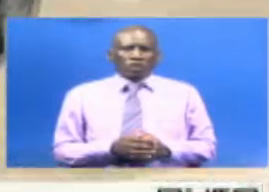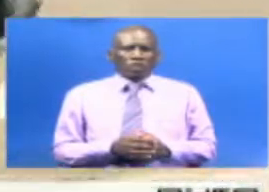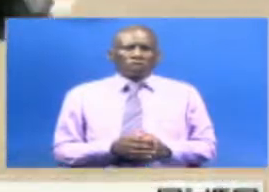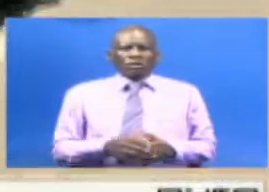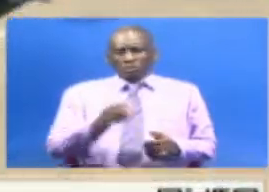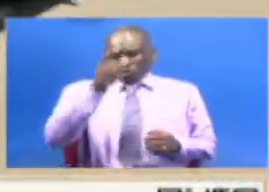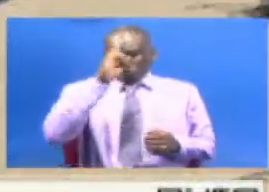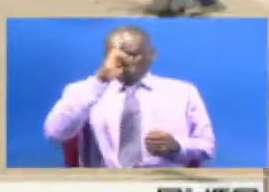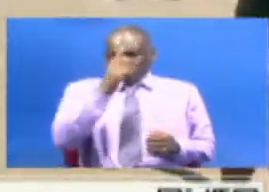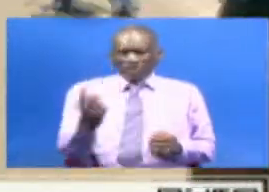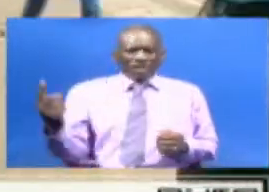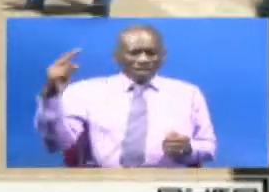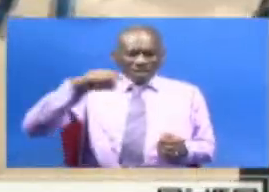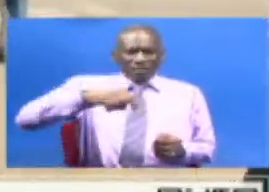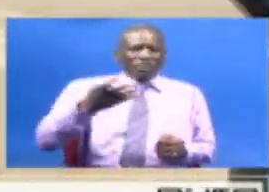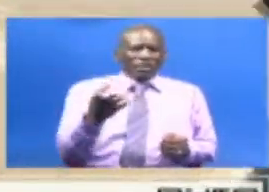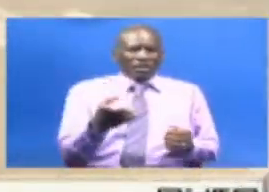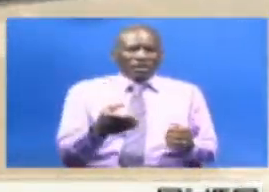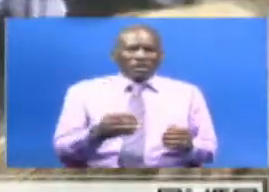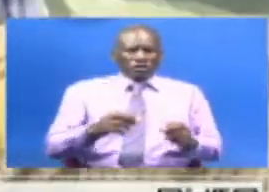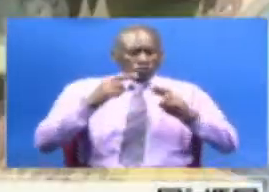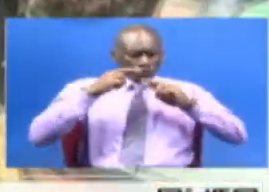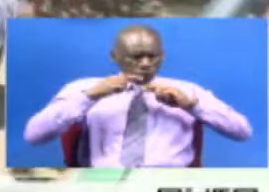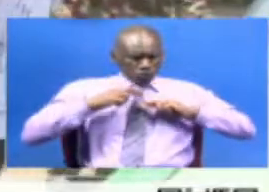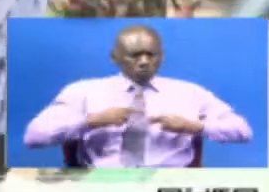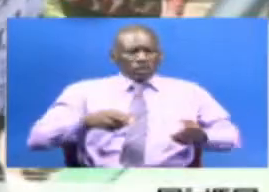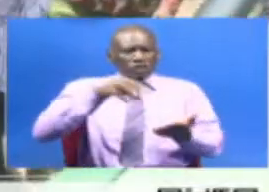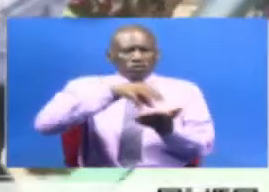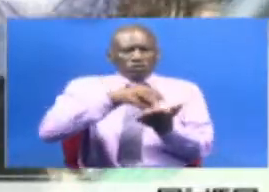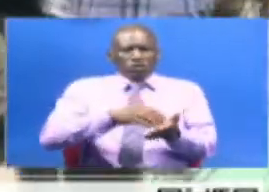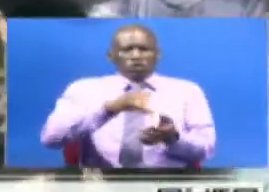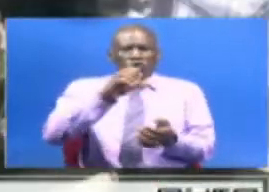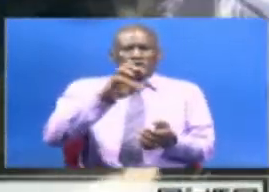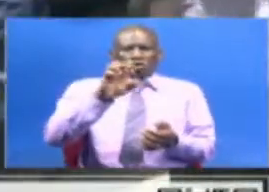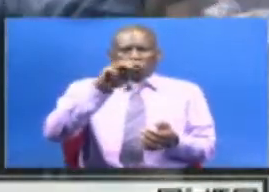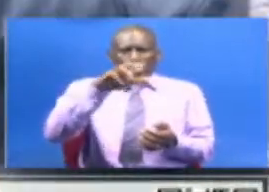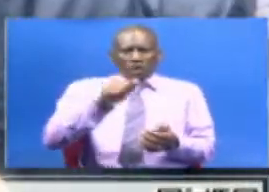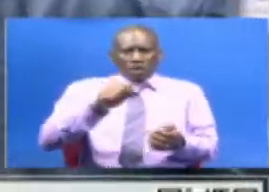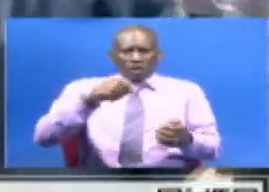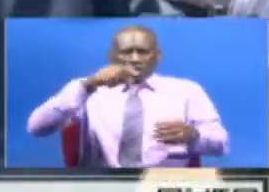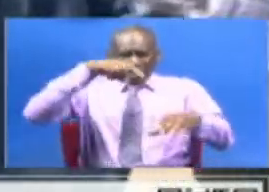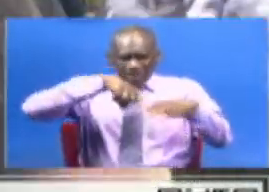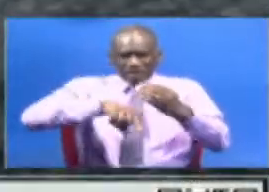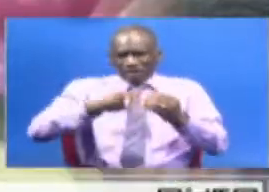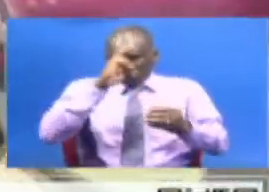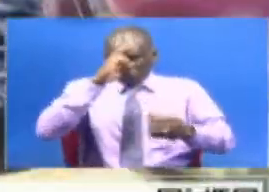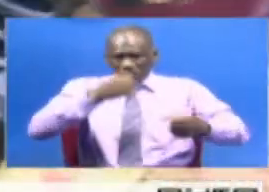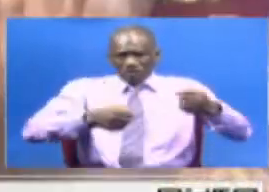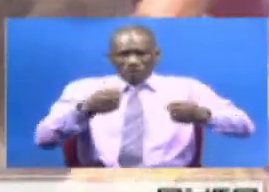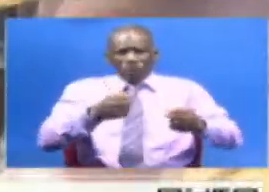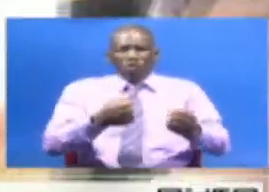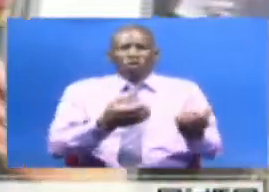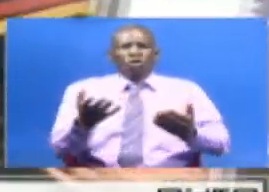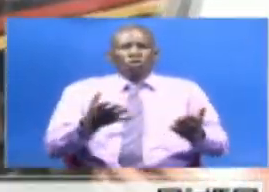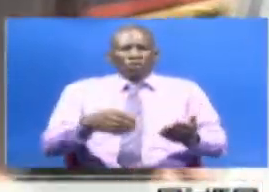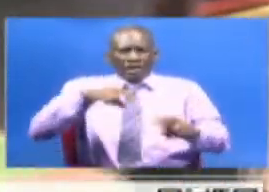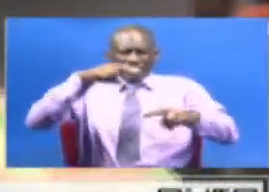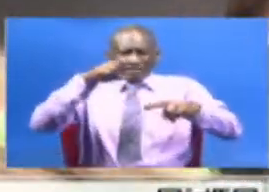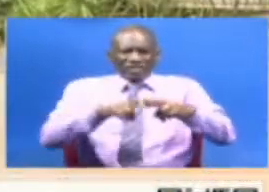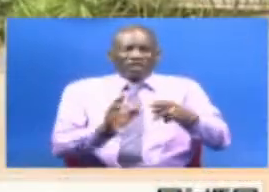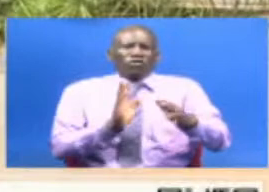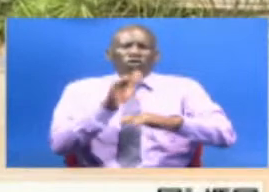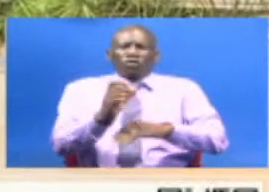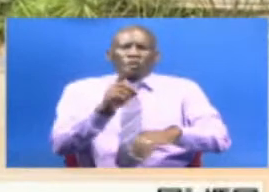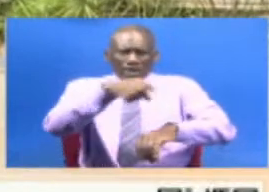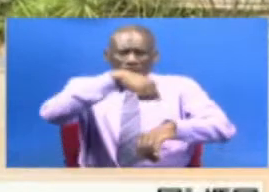Polisi walifika mahali pale kutuliza hali. Oruma akiingizwa katika gari la polisi alimuketi kwa zaidi ya saa